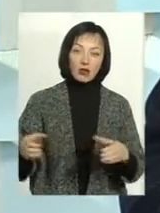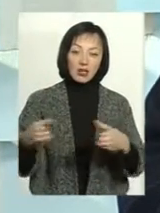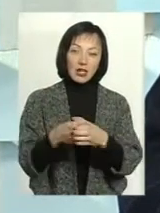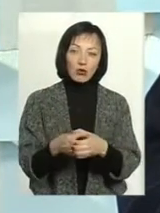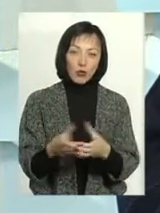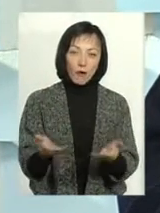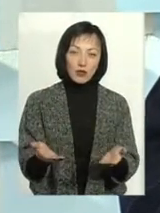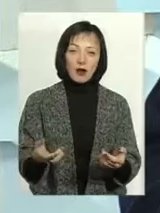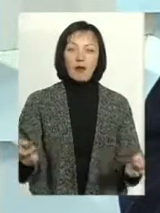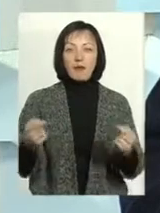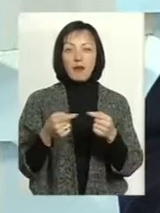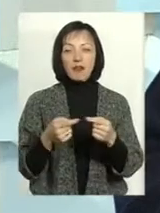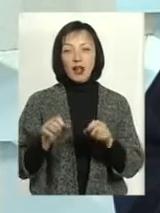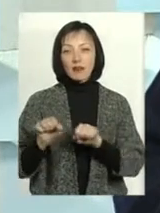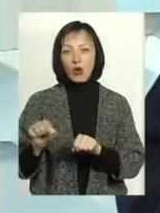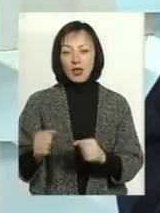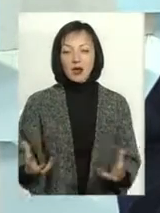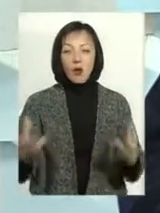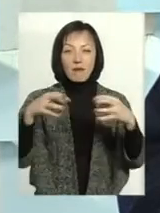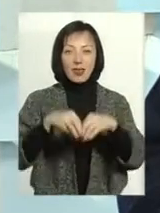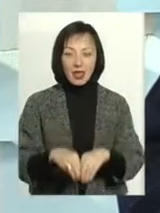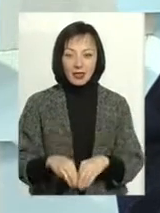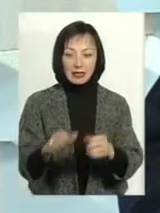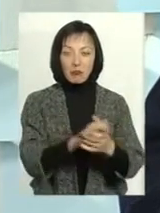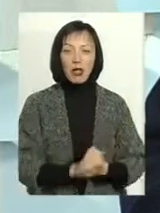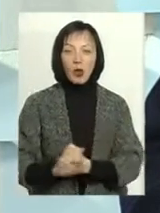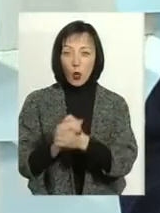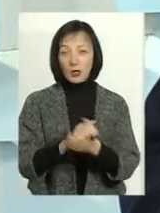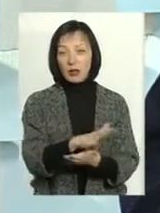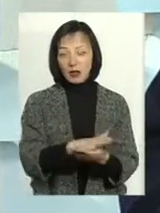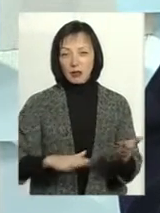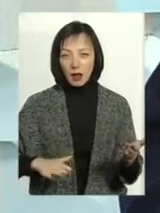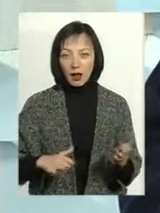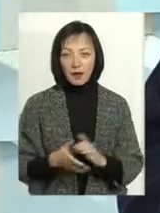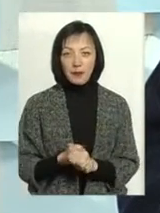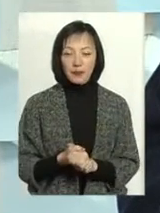середовища, в певних адвокатських об'єднаннях, спільнотах і так далі, і тому подібне.